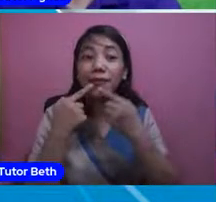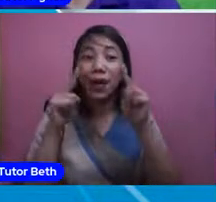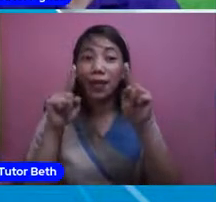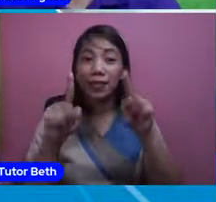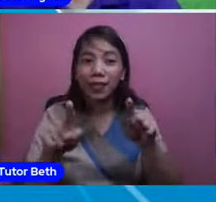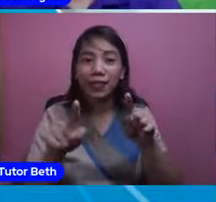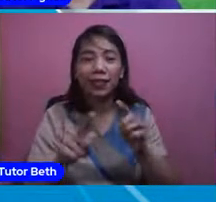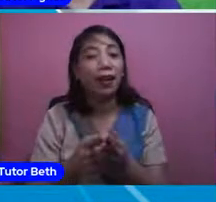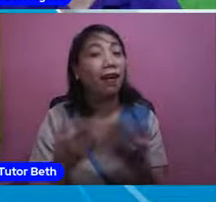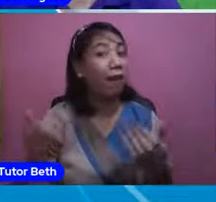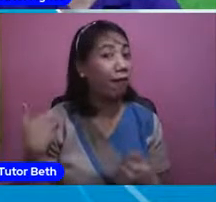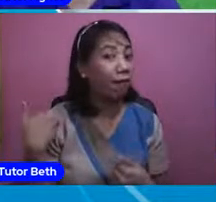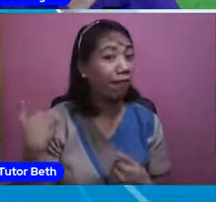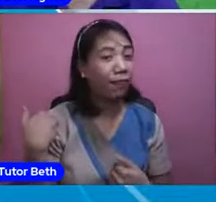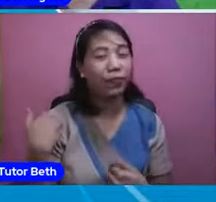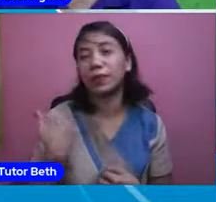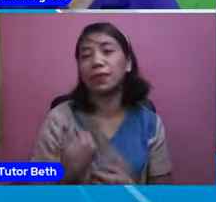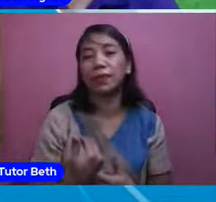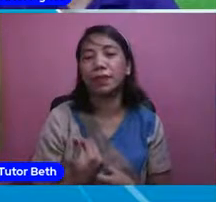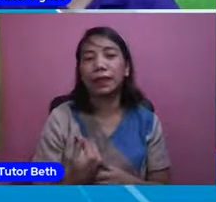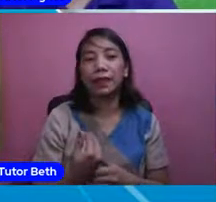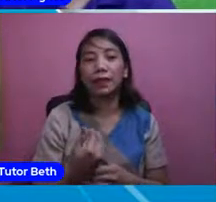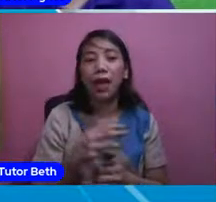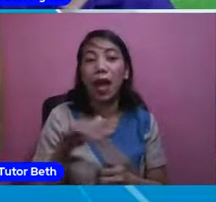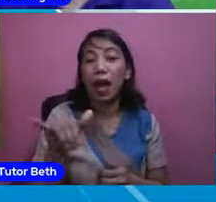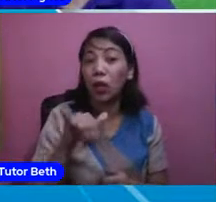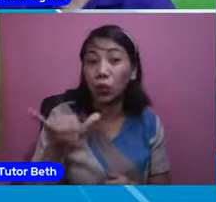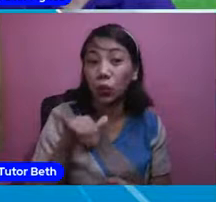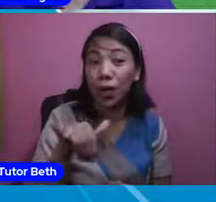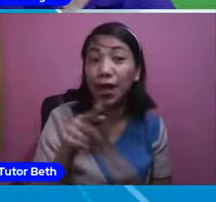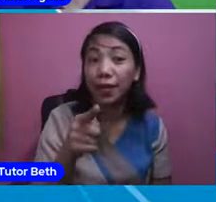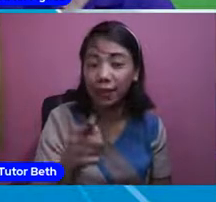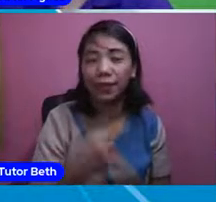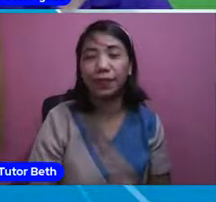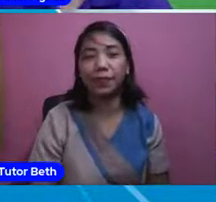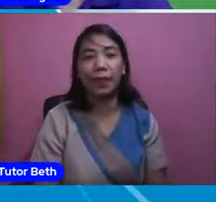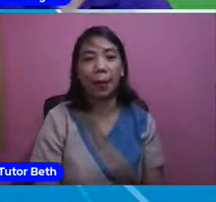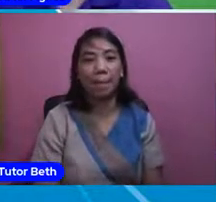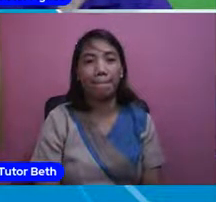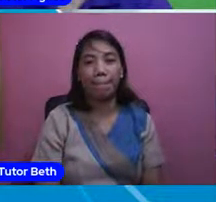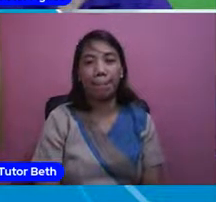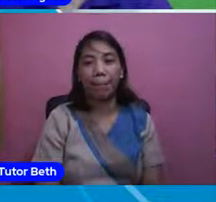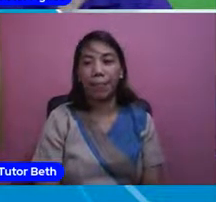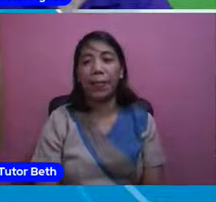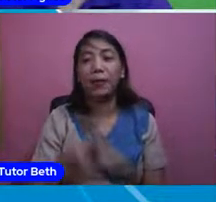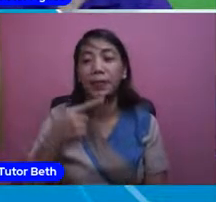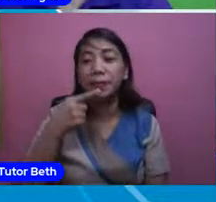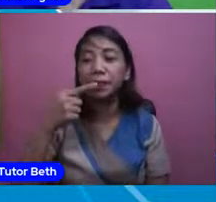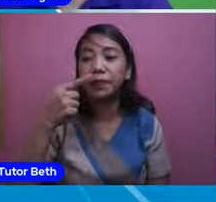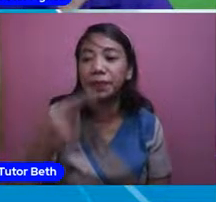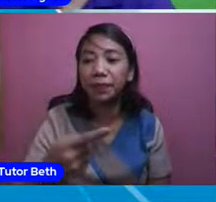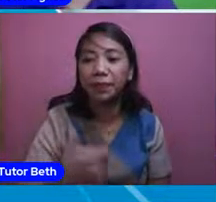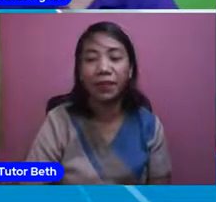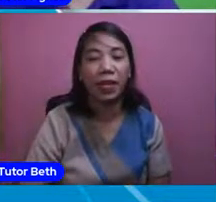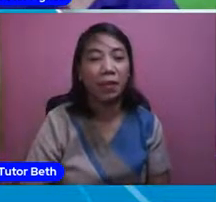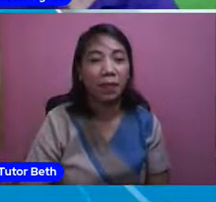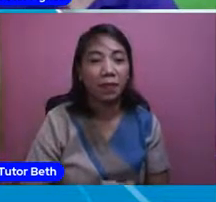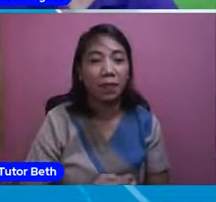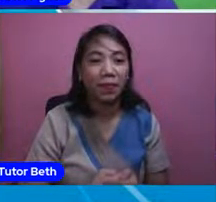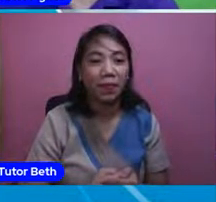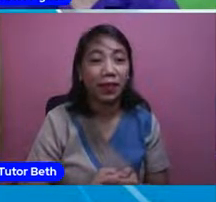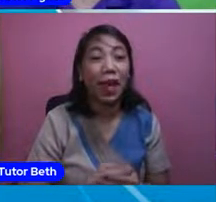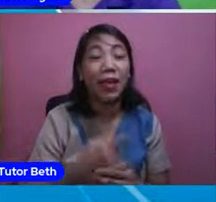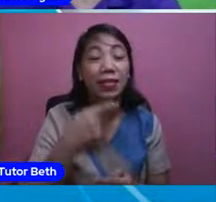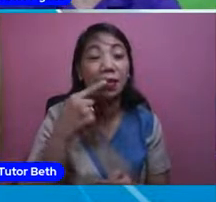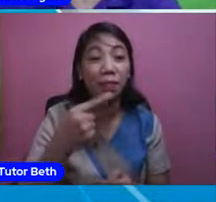Meron ba? Sipin nyo maigi. Okay, sabi po ni Nelly Eligan, letter C.